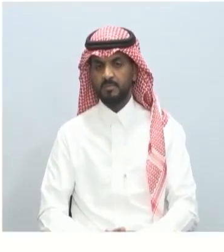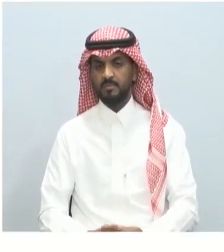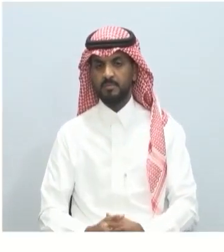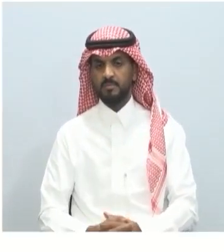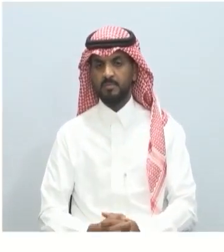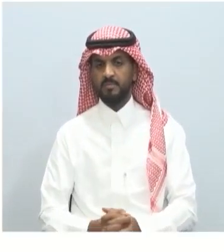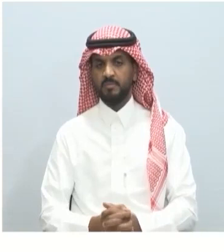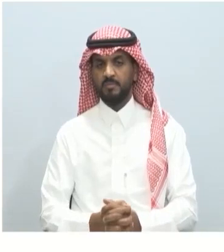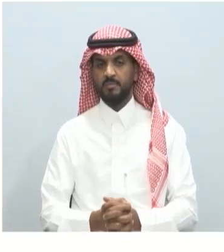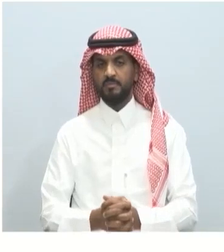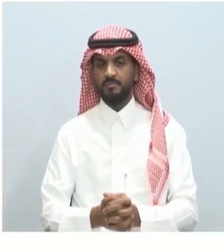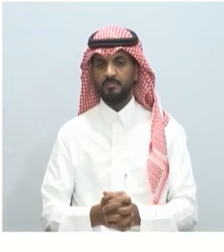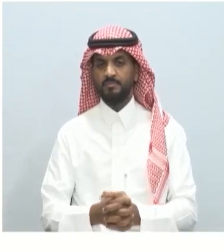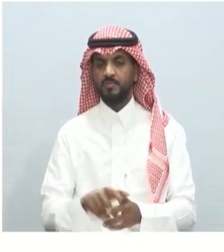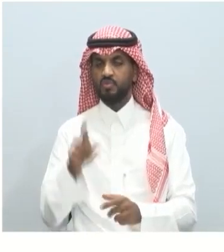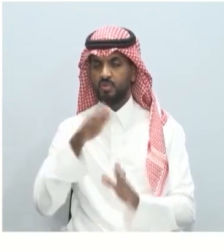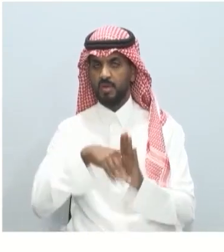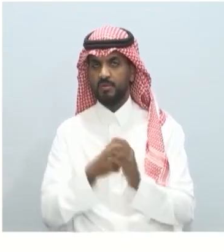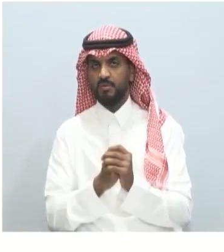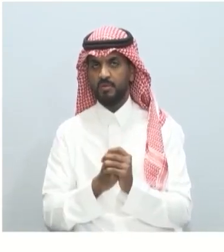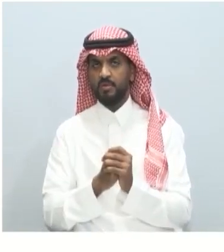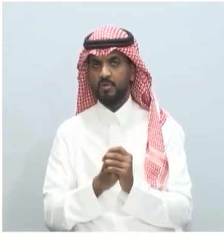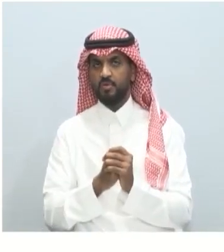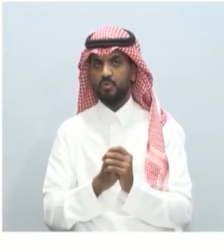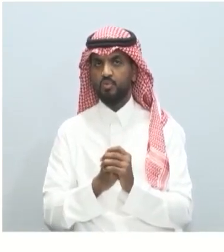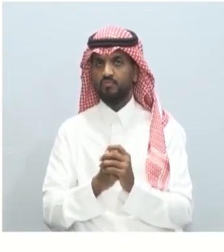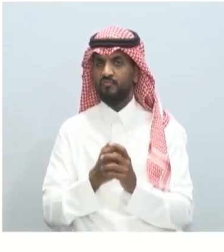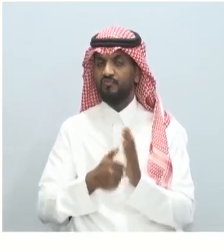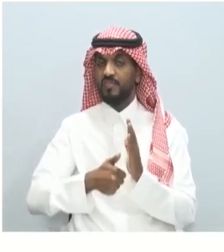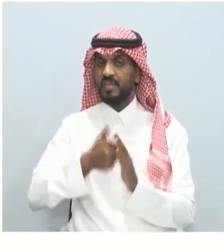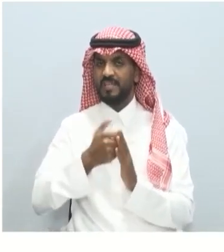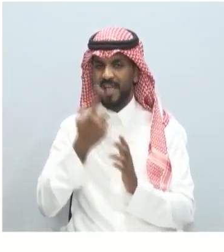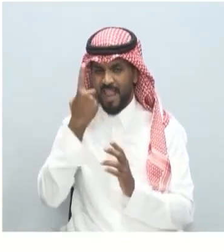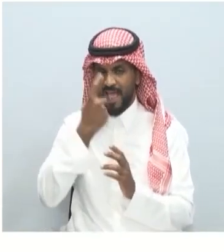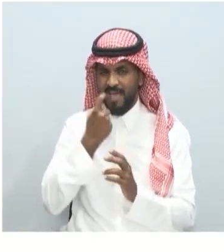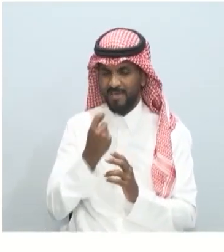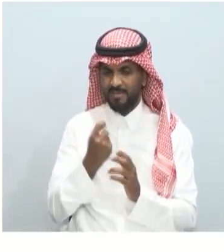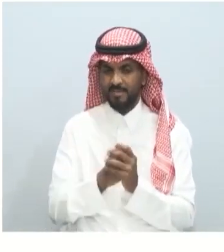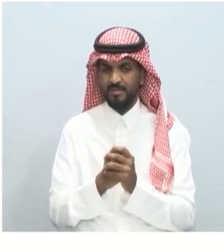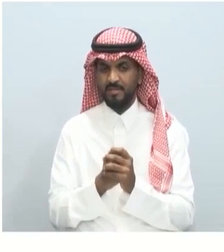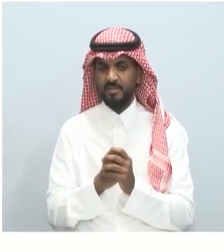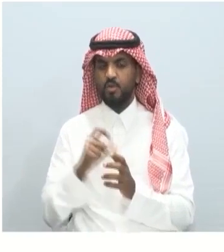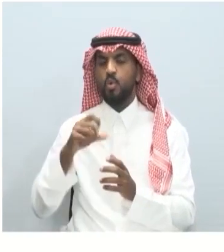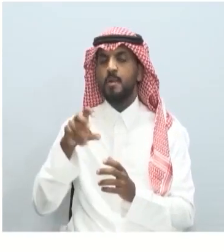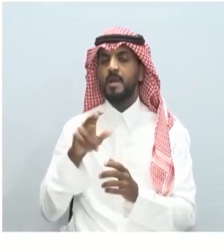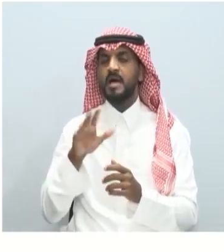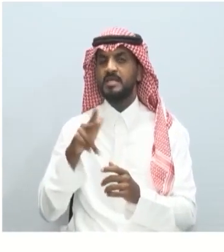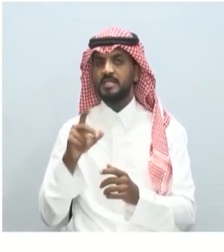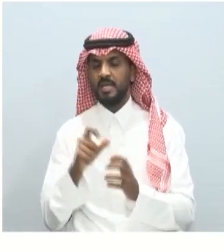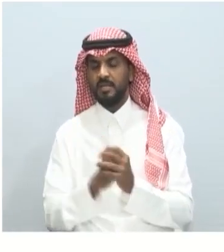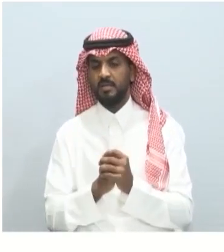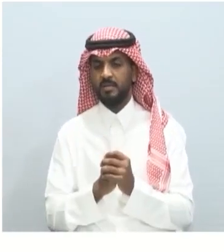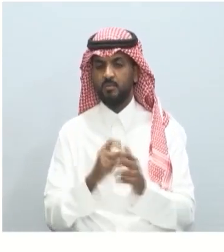النص نص اخر فضيله الحياء لوهبه الزحيلي ايضا